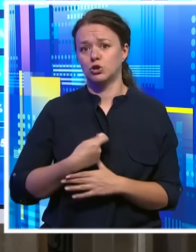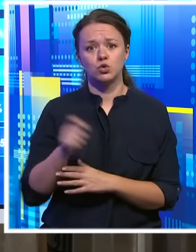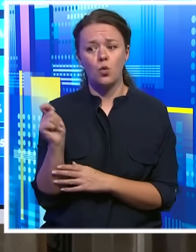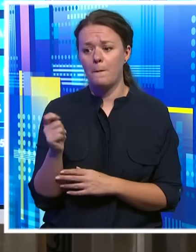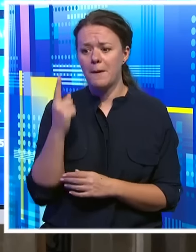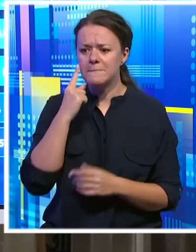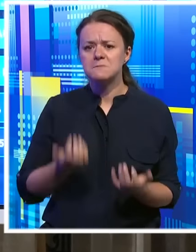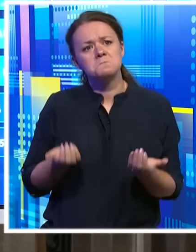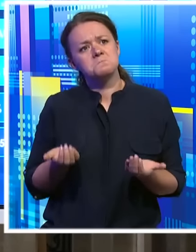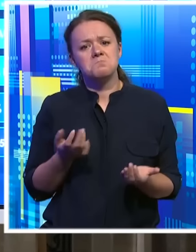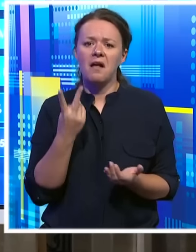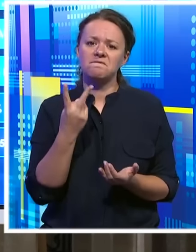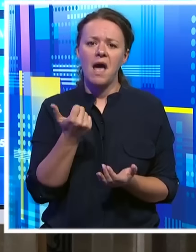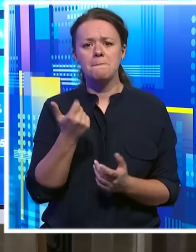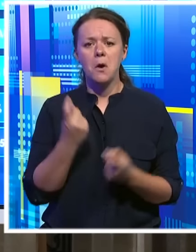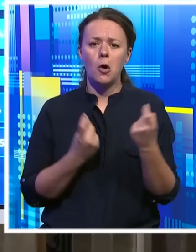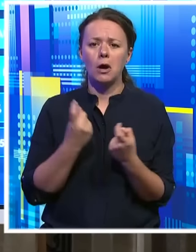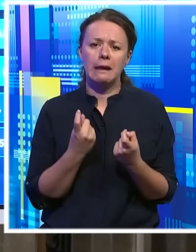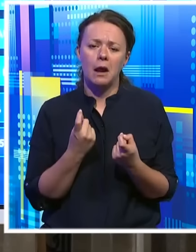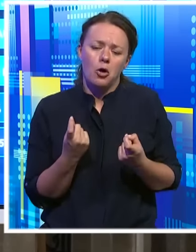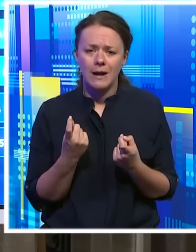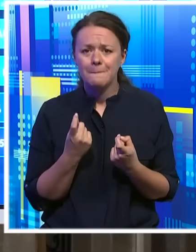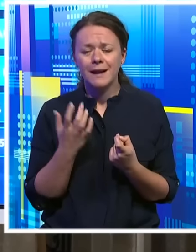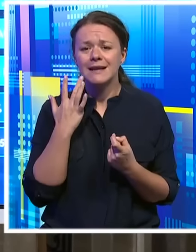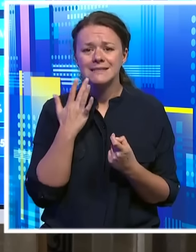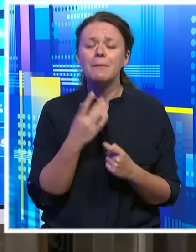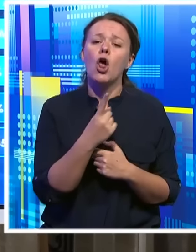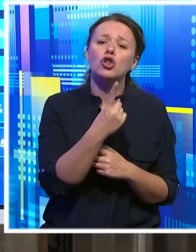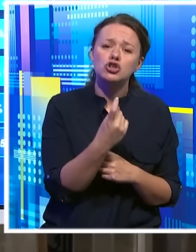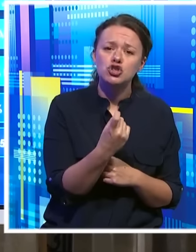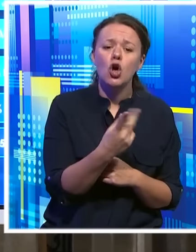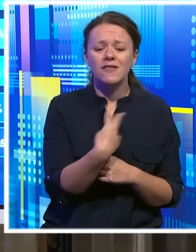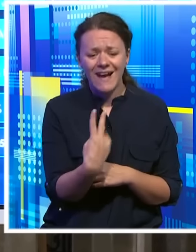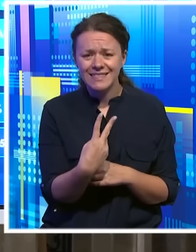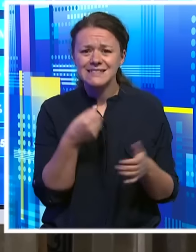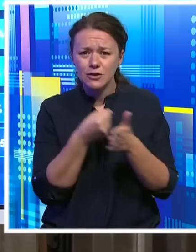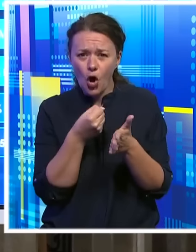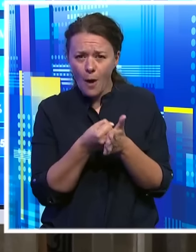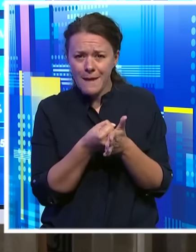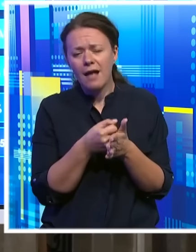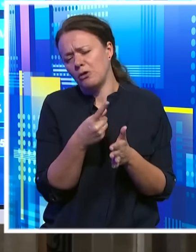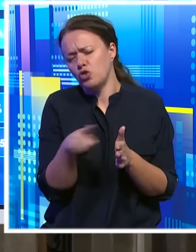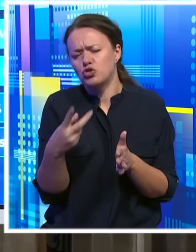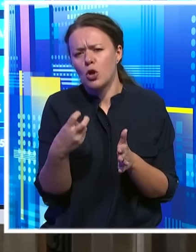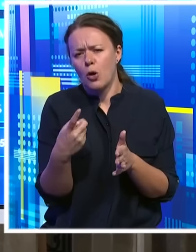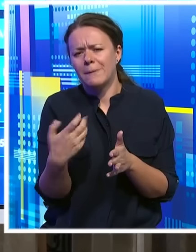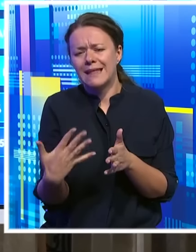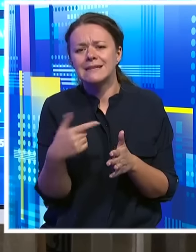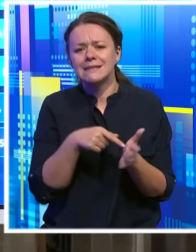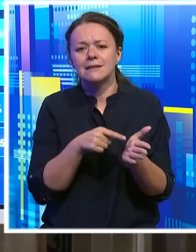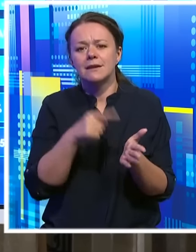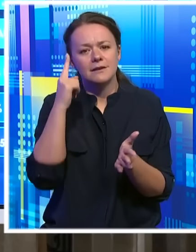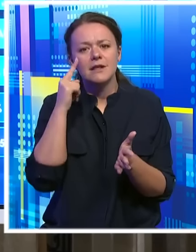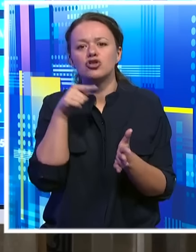2,5 kg, 2,5 kg, ne znam kako, od 120 do 150 ovih vam čini motor